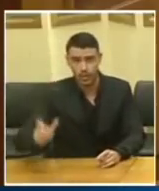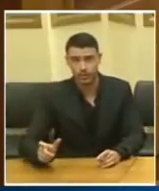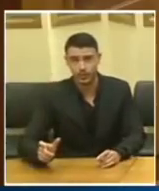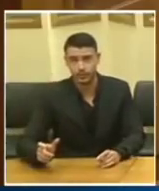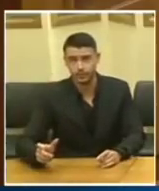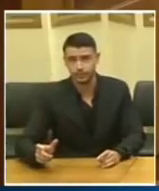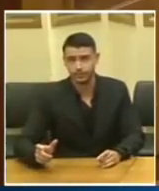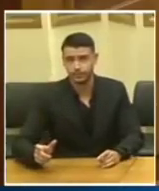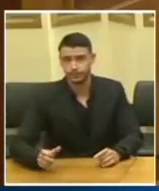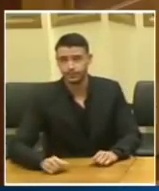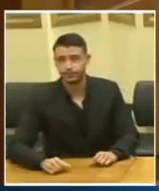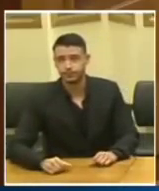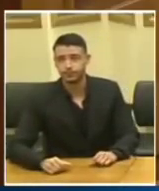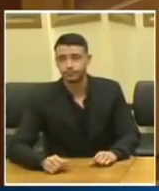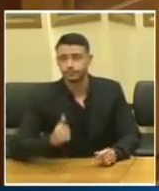Πάμε παρακάτω.